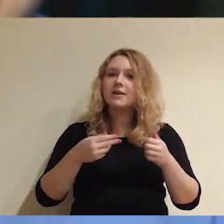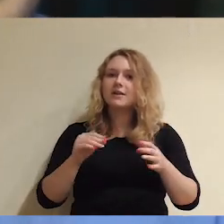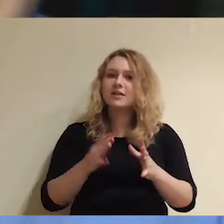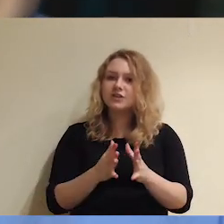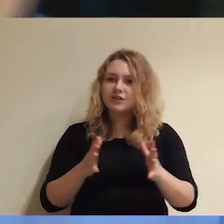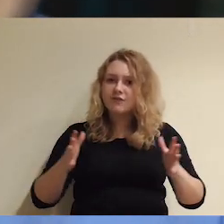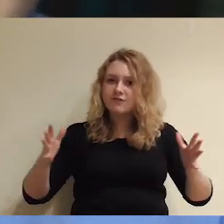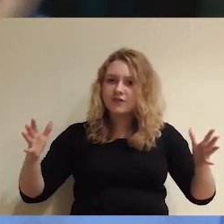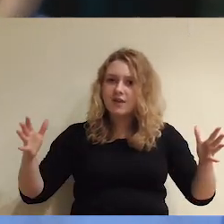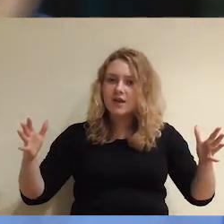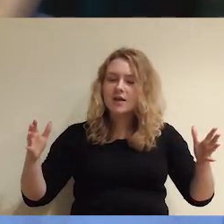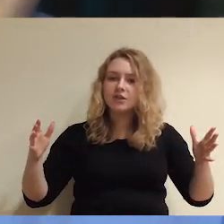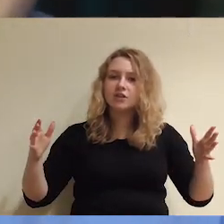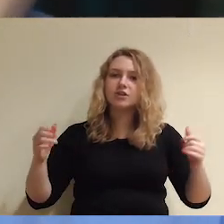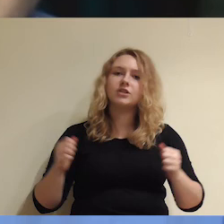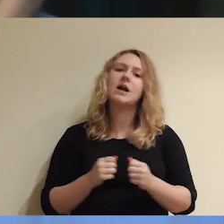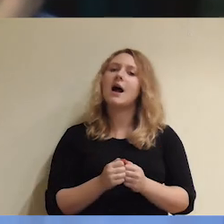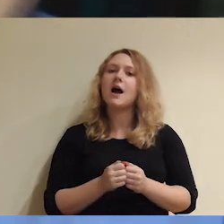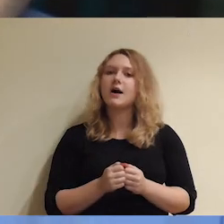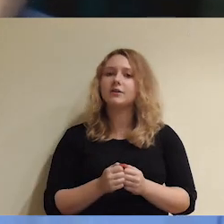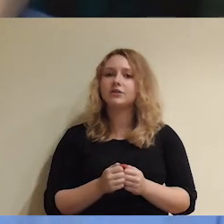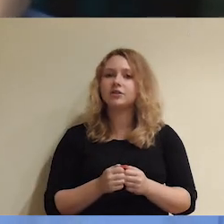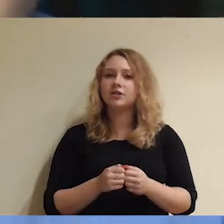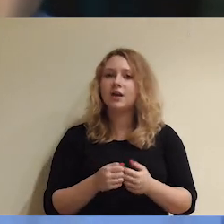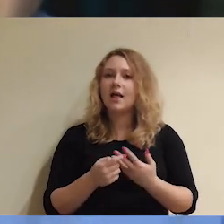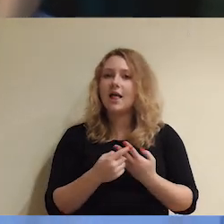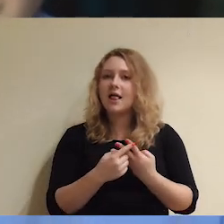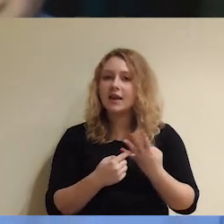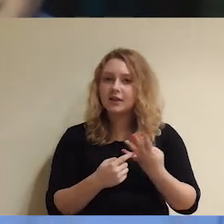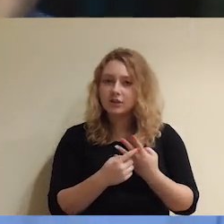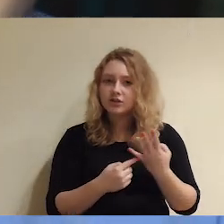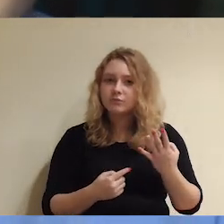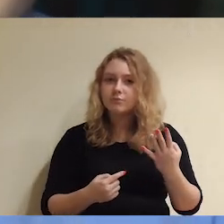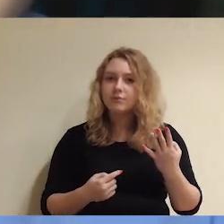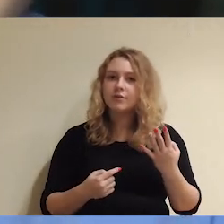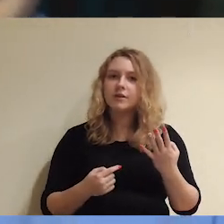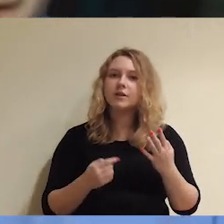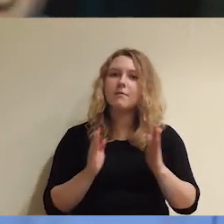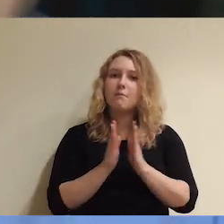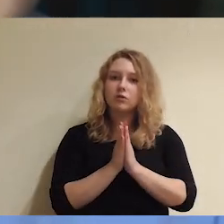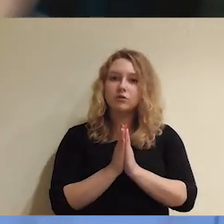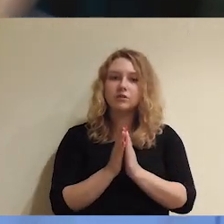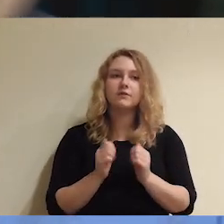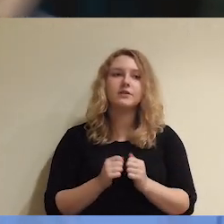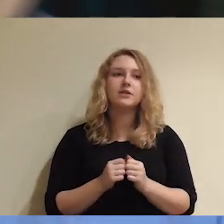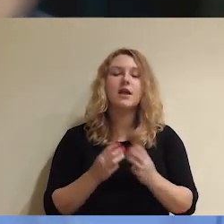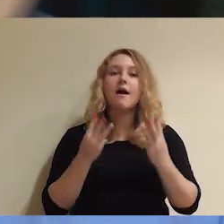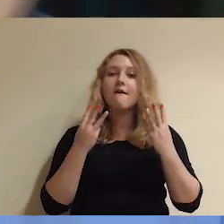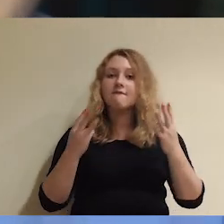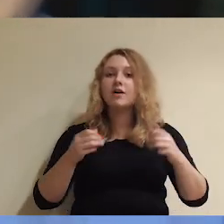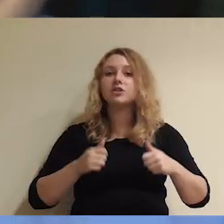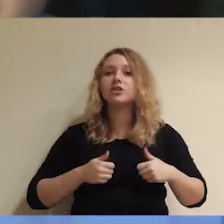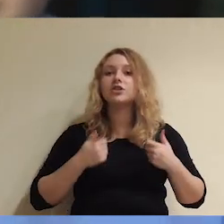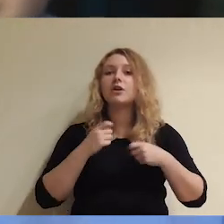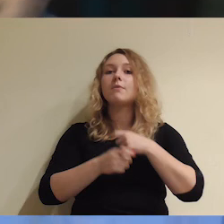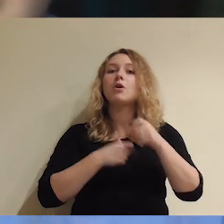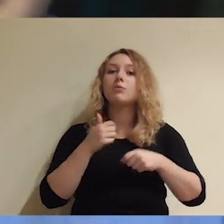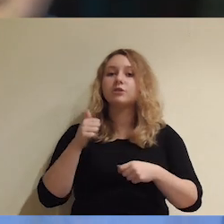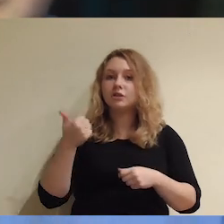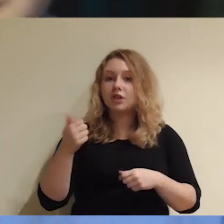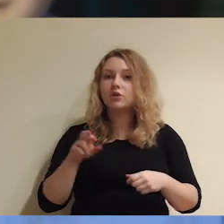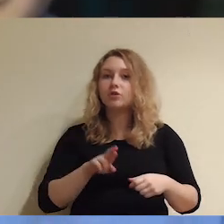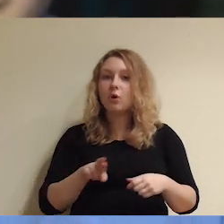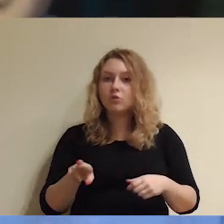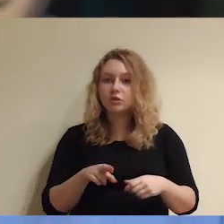duplikować czy nie zwiększać ilość propozycji, których i tak jest dużo. Więc pomyśleliśmy o tym, że warto jest zrobić jedną rzecz drobną,